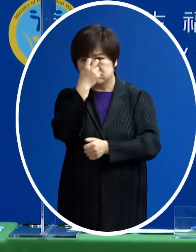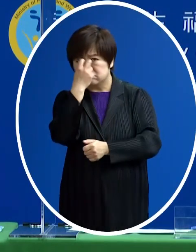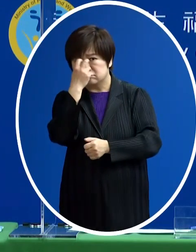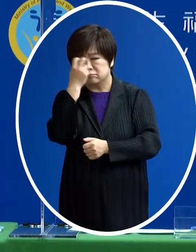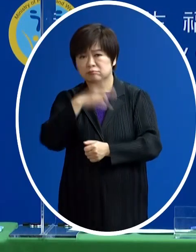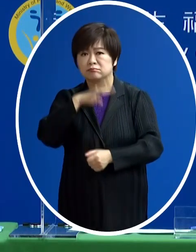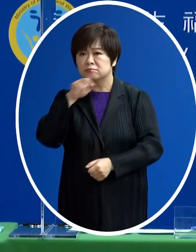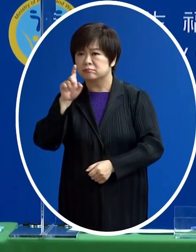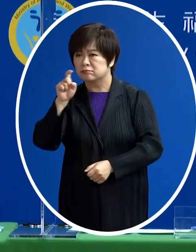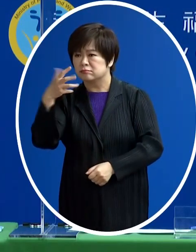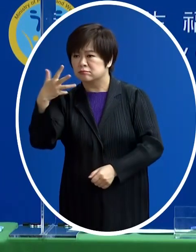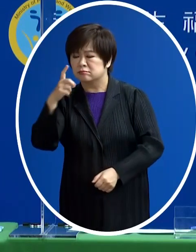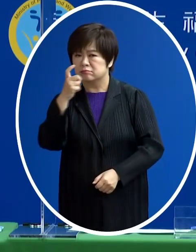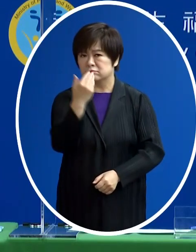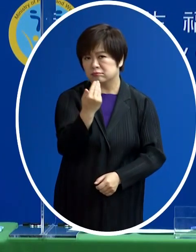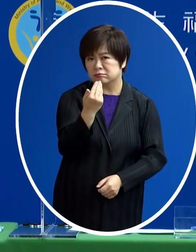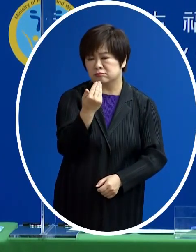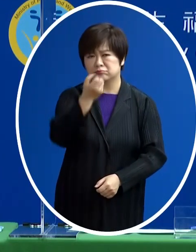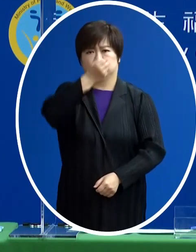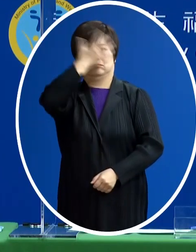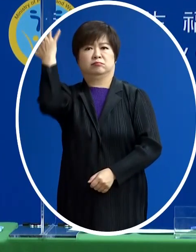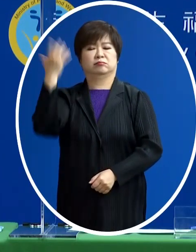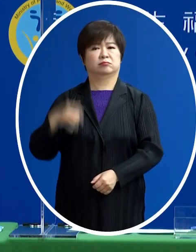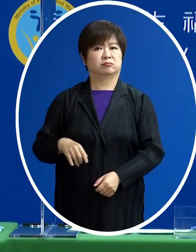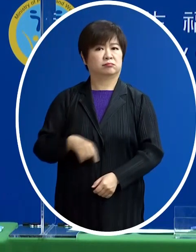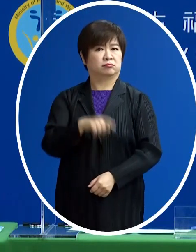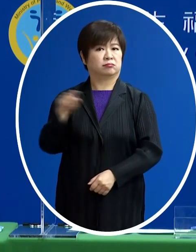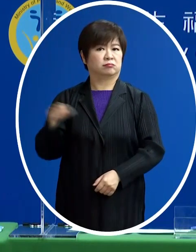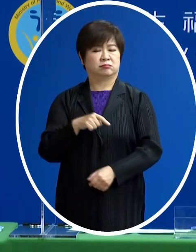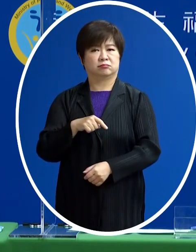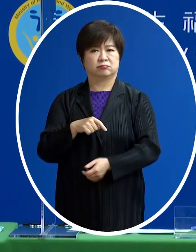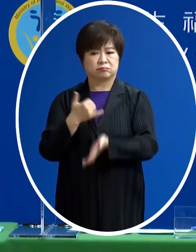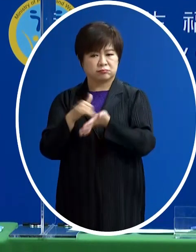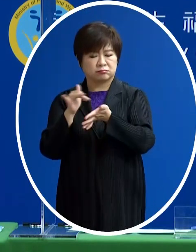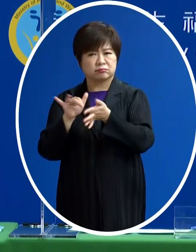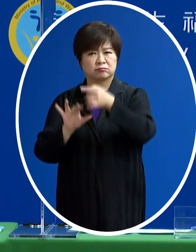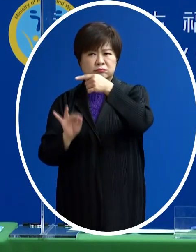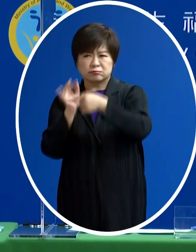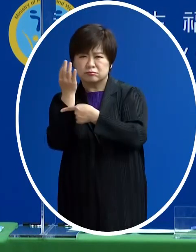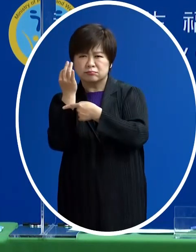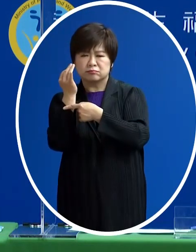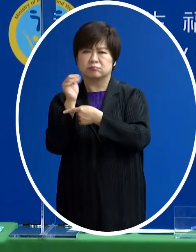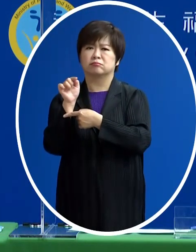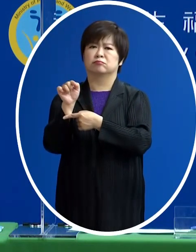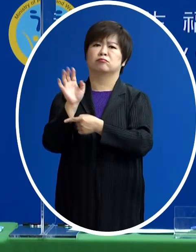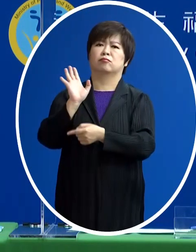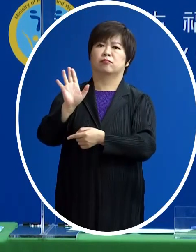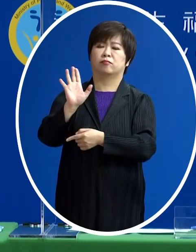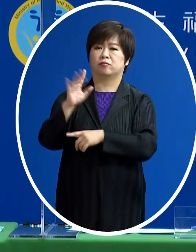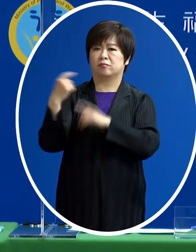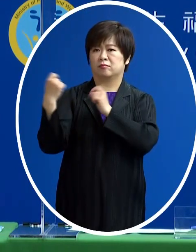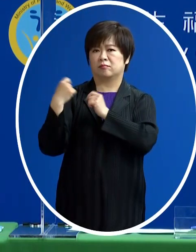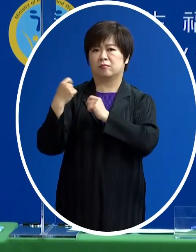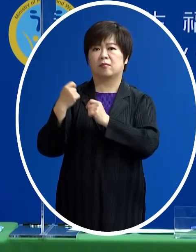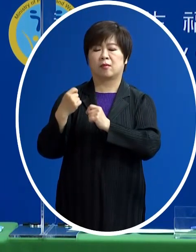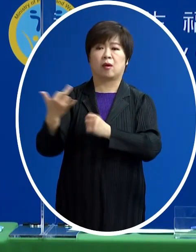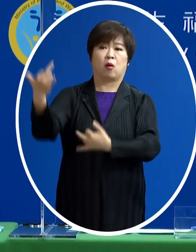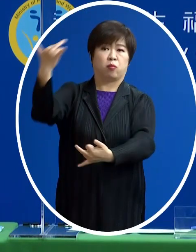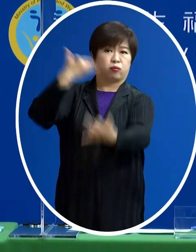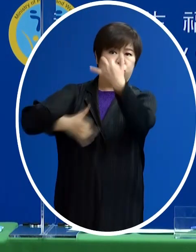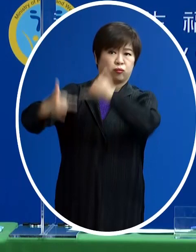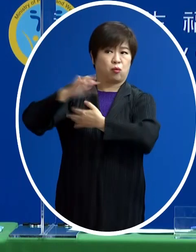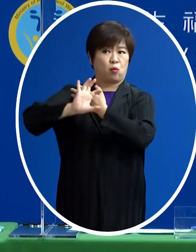个是18、19岁这个年龄层哈，看起来其实所占的这个确诊人数也不少，主要是最近有蛮多的